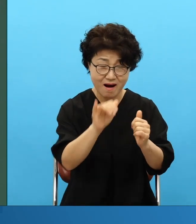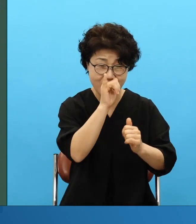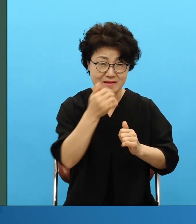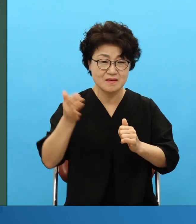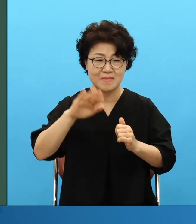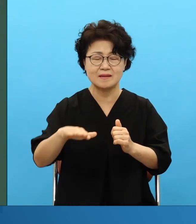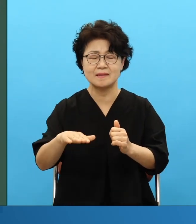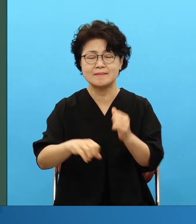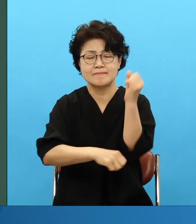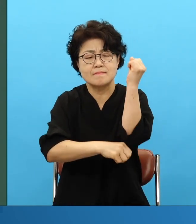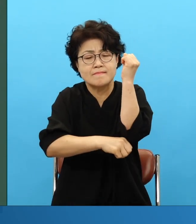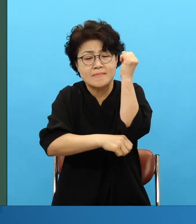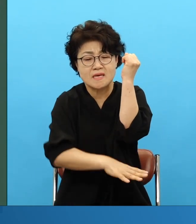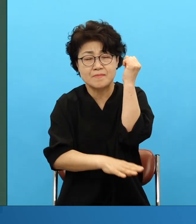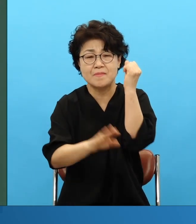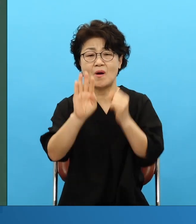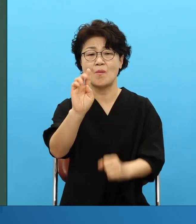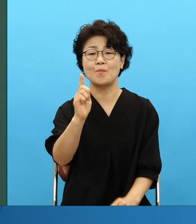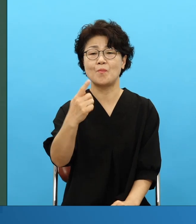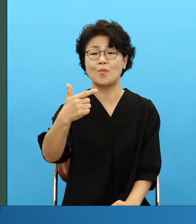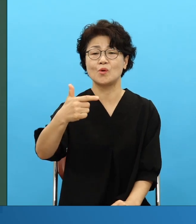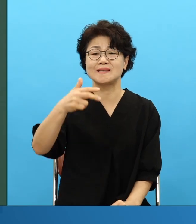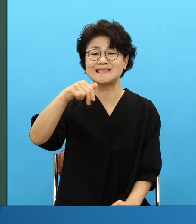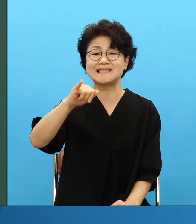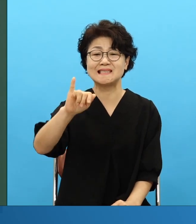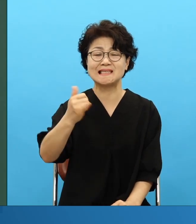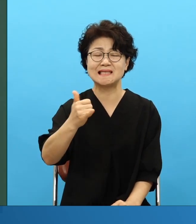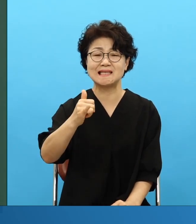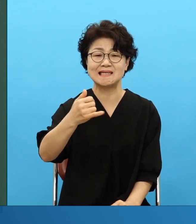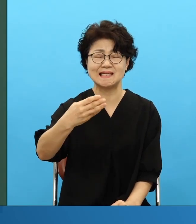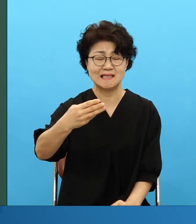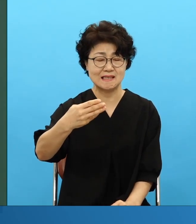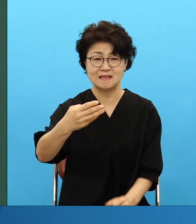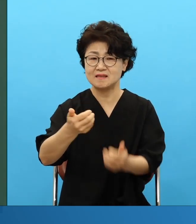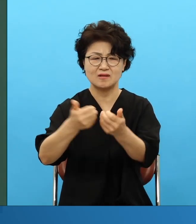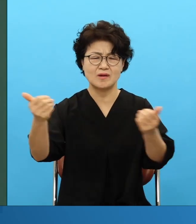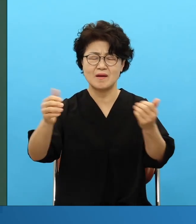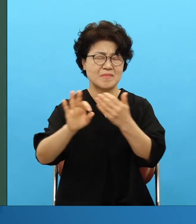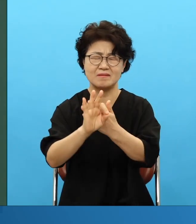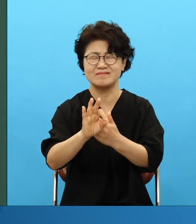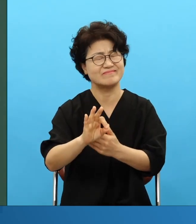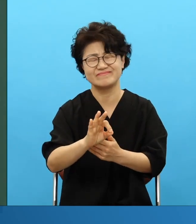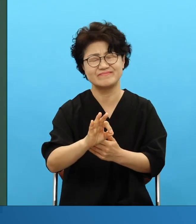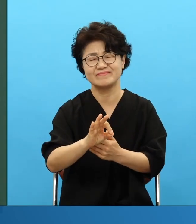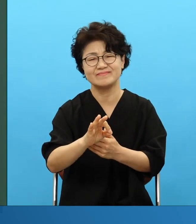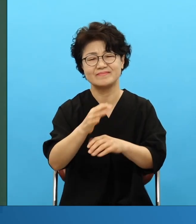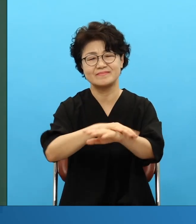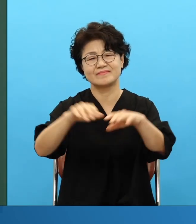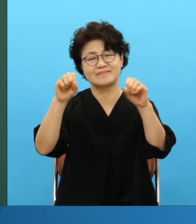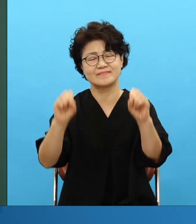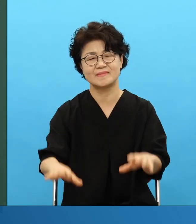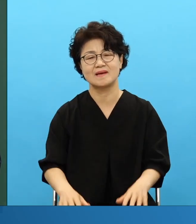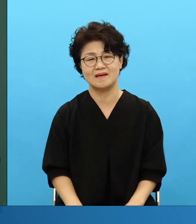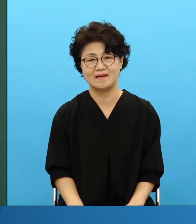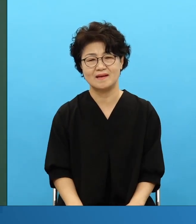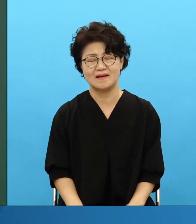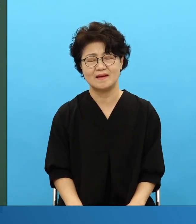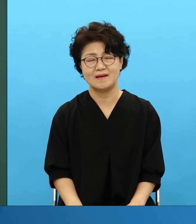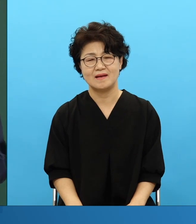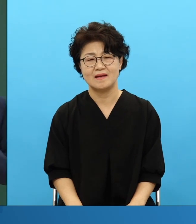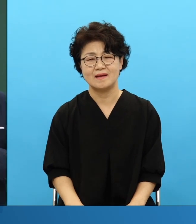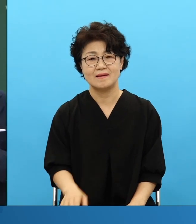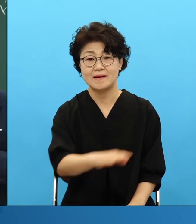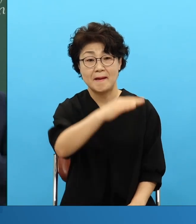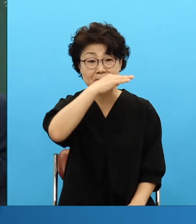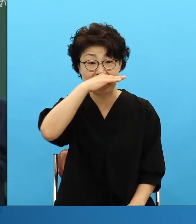you must not lose the essence. 여러분이 아무리 옳은 말해도 그 옳은 말이 본질에서 빗나가면 그건 틀린 거예요. No matter how many correct words